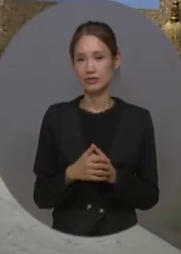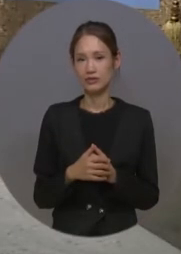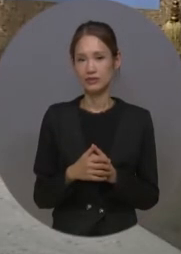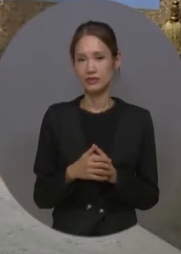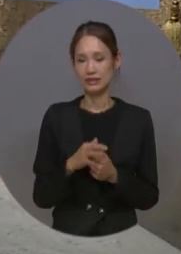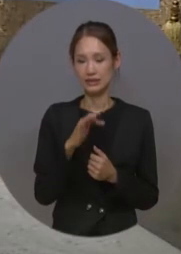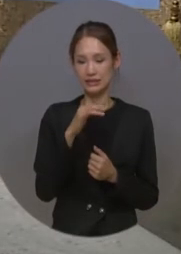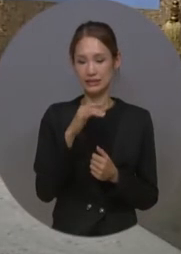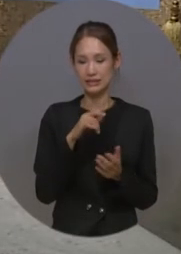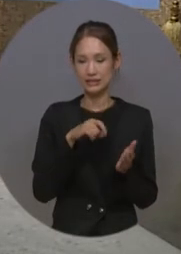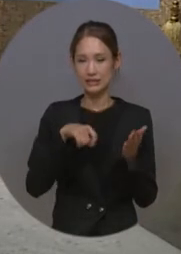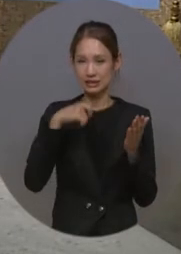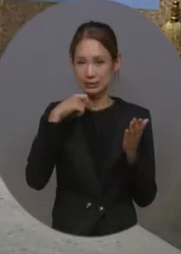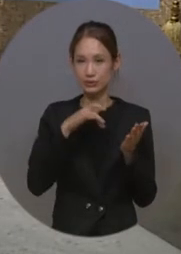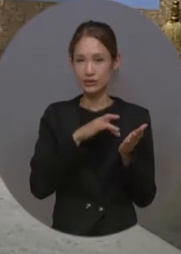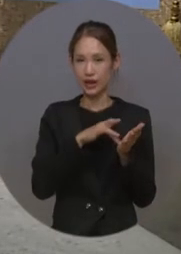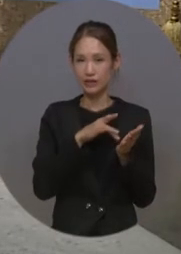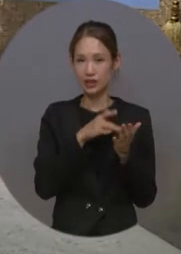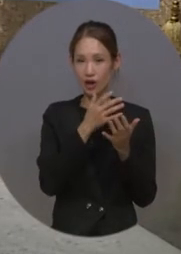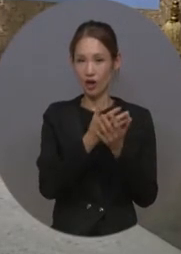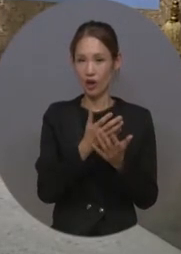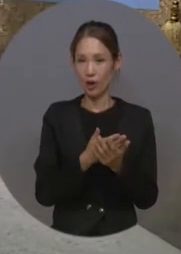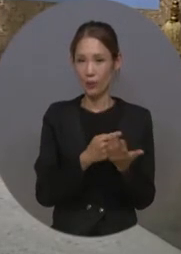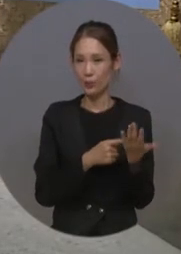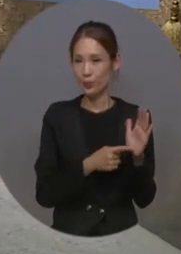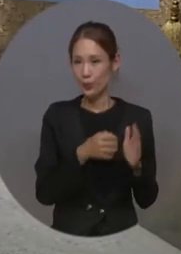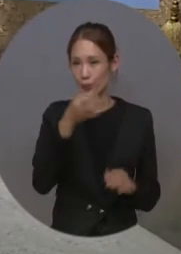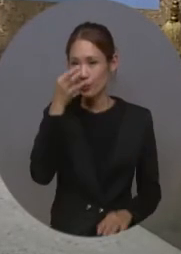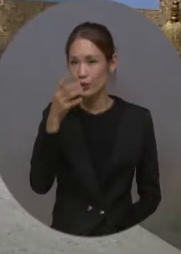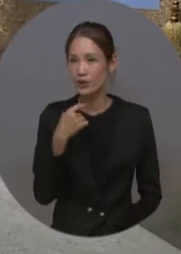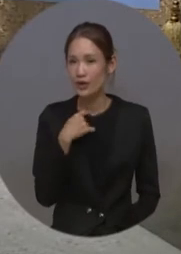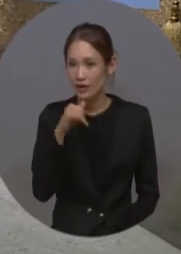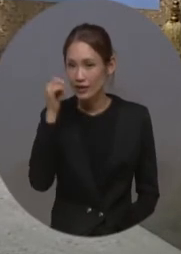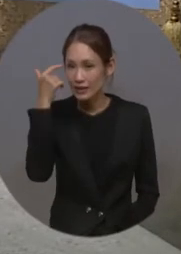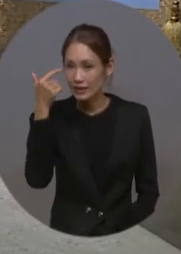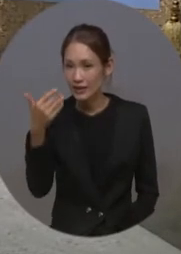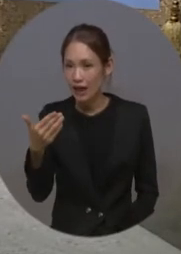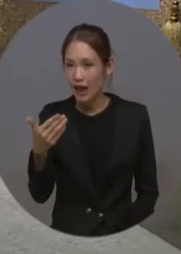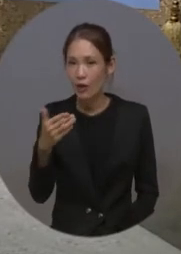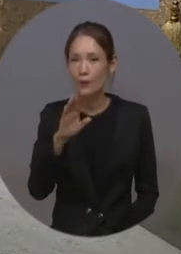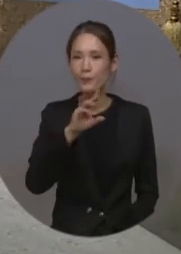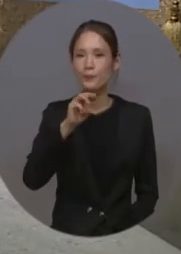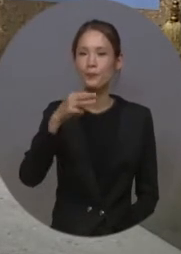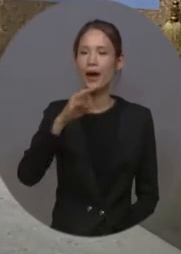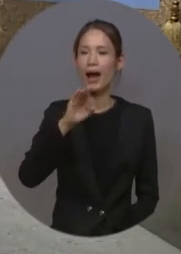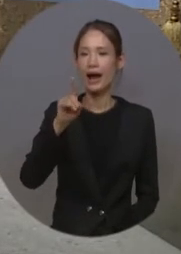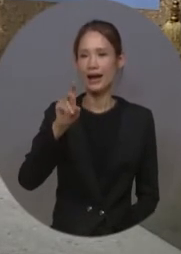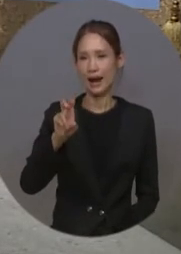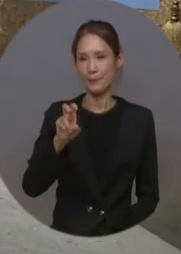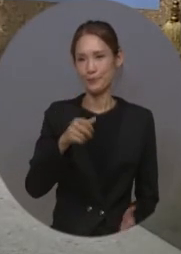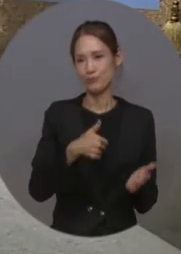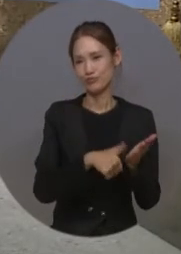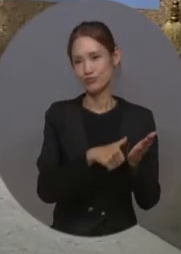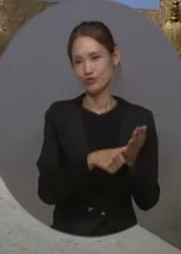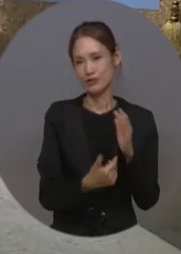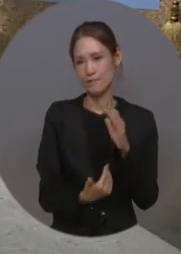식약처에서 보도자료 냈는데 보셨나요? 어떤 자료요? 양압기에서 발암물질이 나와서